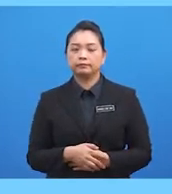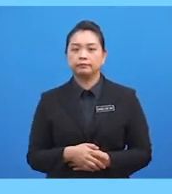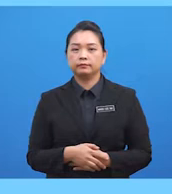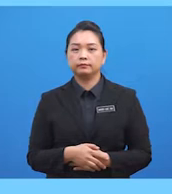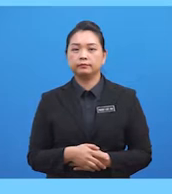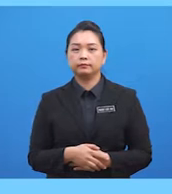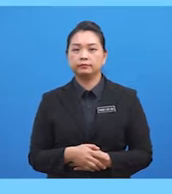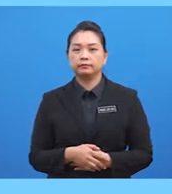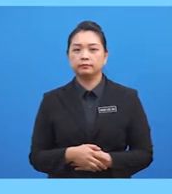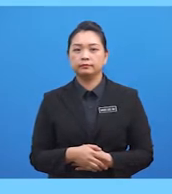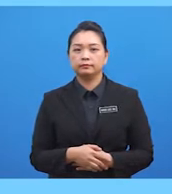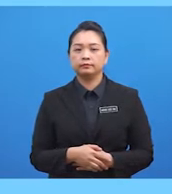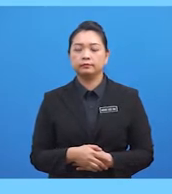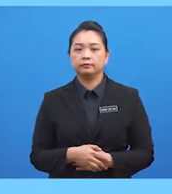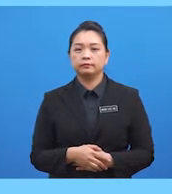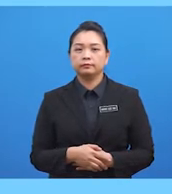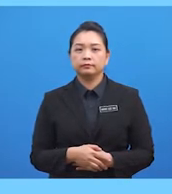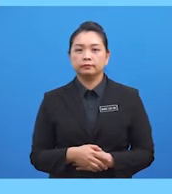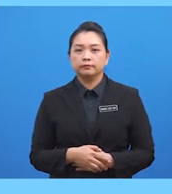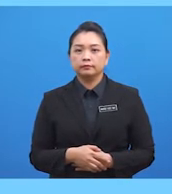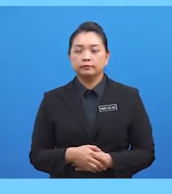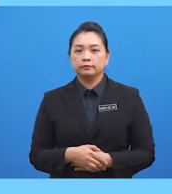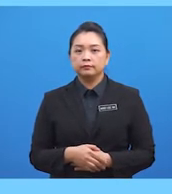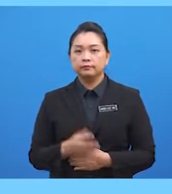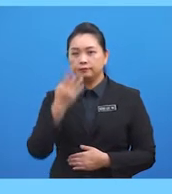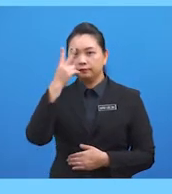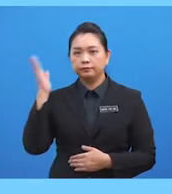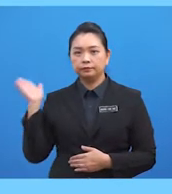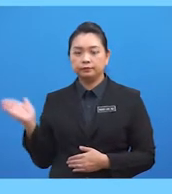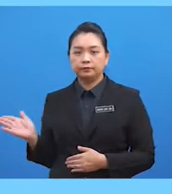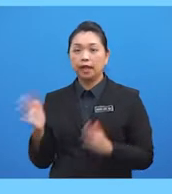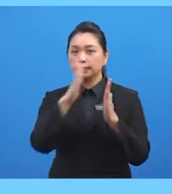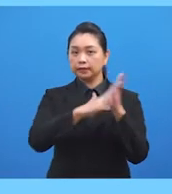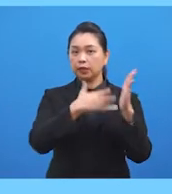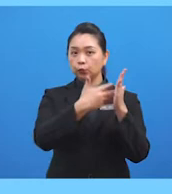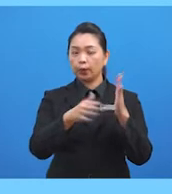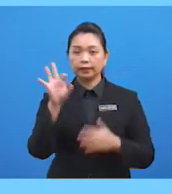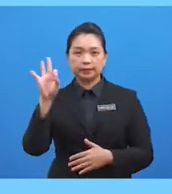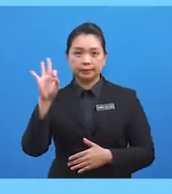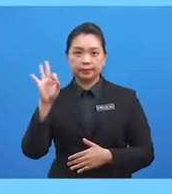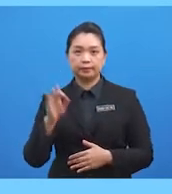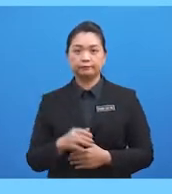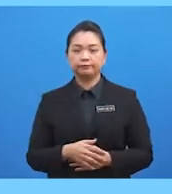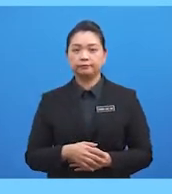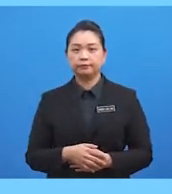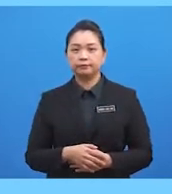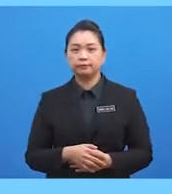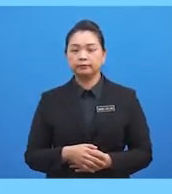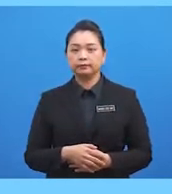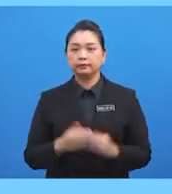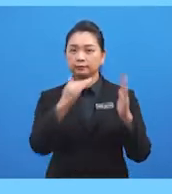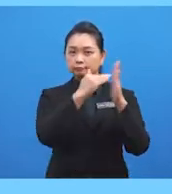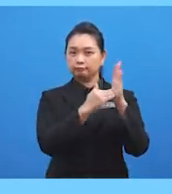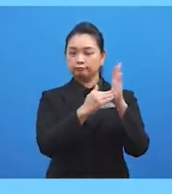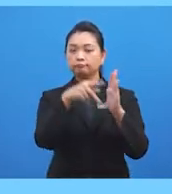Perkara ini seterusnya diperincikan lagi dalam jadual ke-9 di mana senarai perundangan